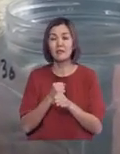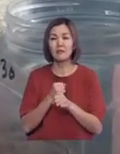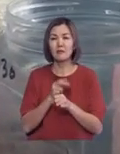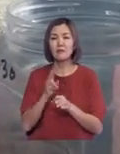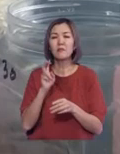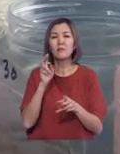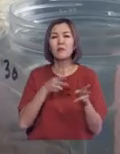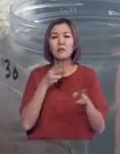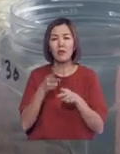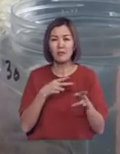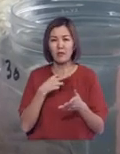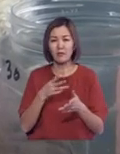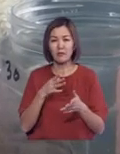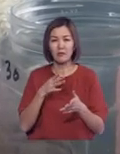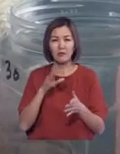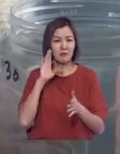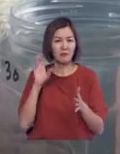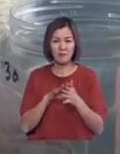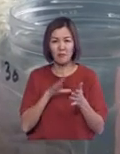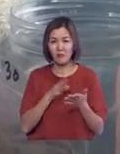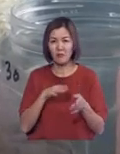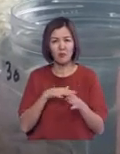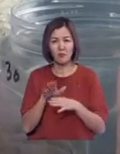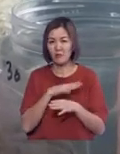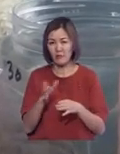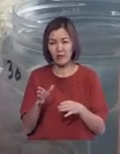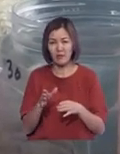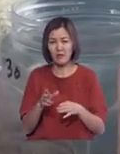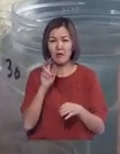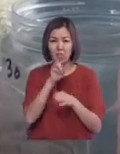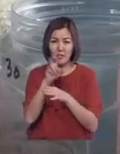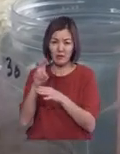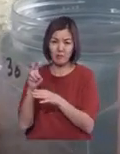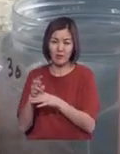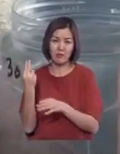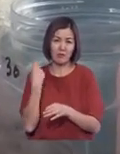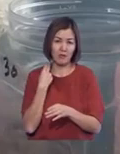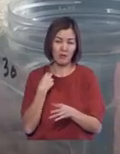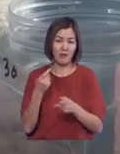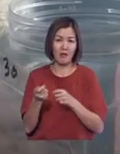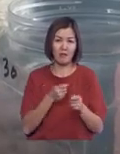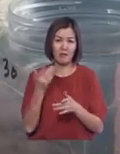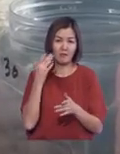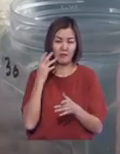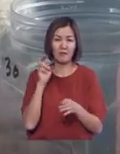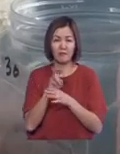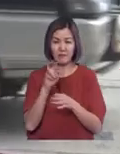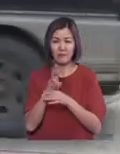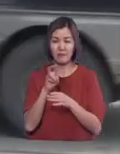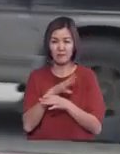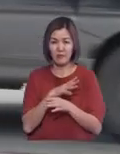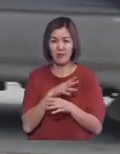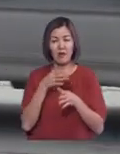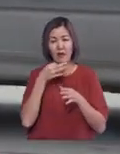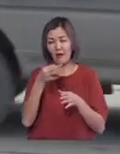жауап жасайды? Бармаған жеріміз қалған жоқ. Бәріне бардық. Әкім аттың алдында